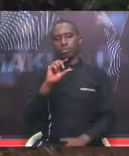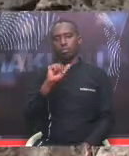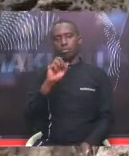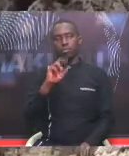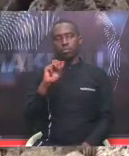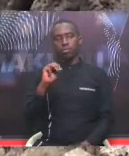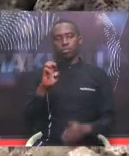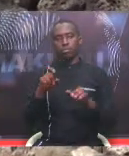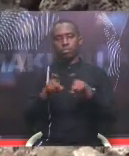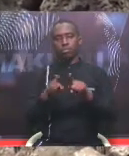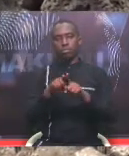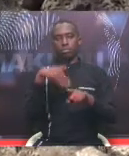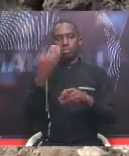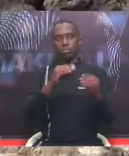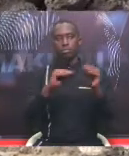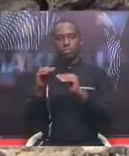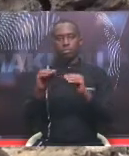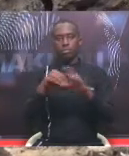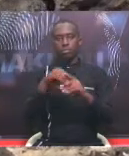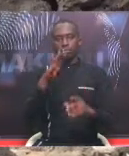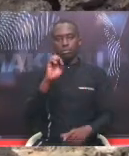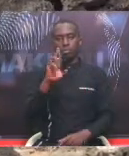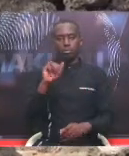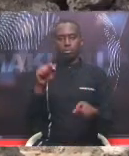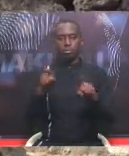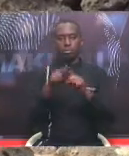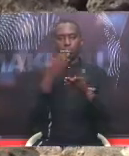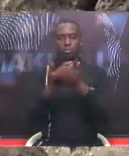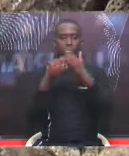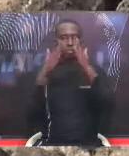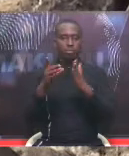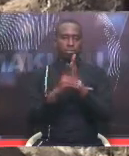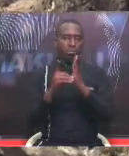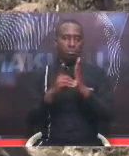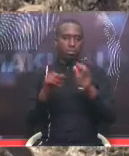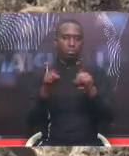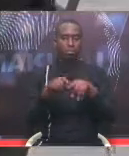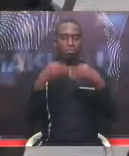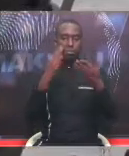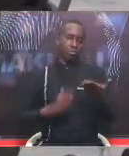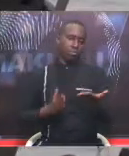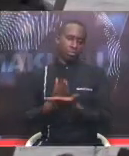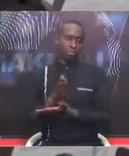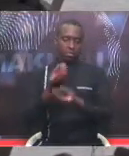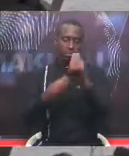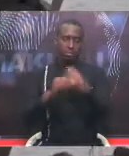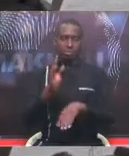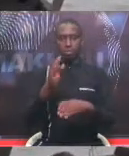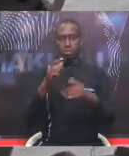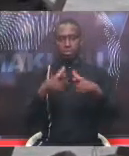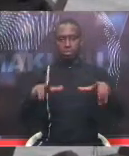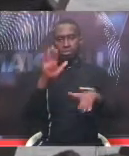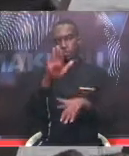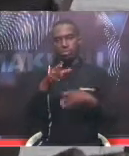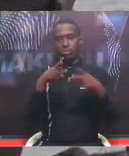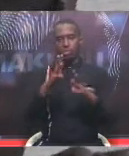Burera, nyuma yo kwimurwa ku kirwa cya Birwa bakomeza basaba ubuyobozi bw'aka karere ko bwabaha uburenganzira bwo kugurisha ubutaka bwabo,